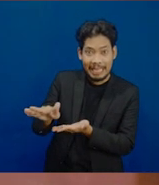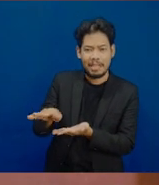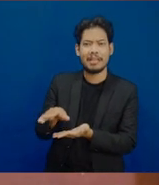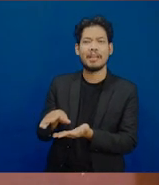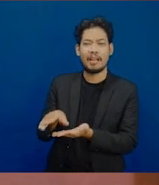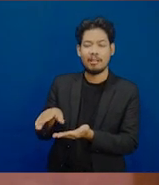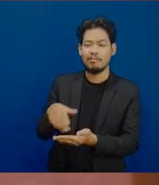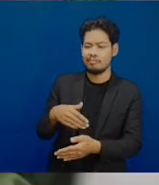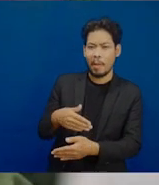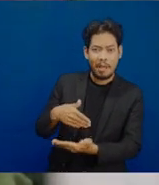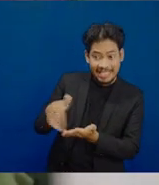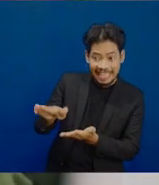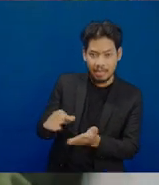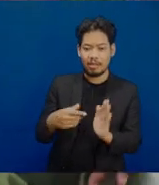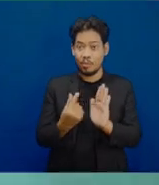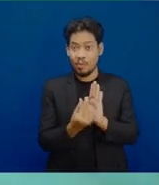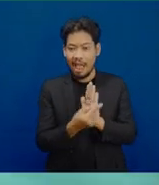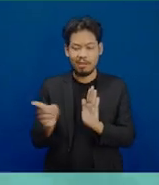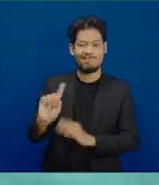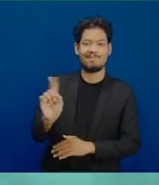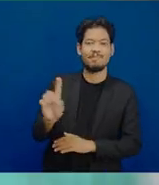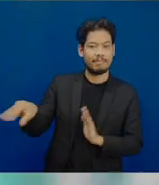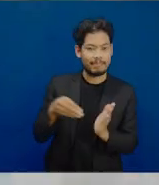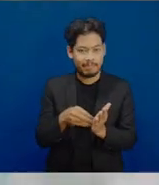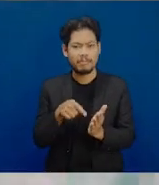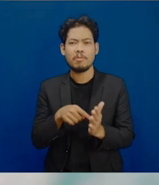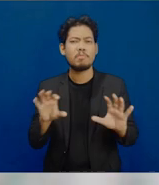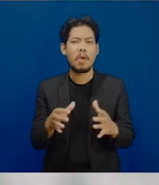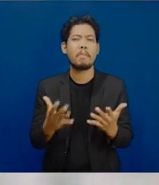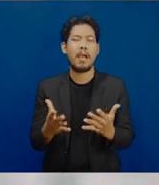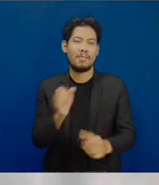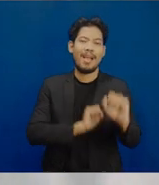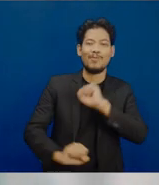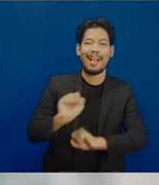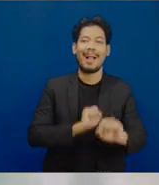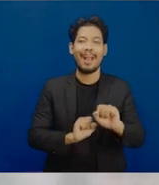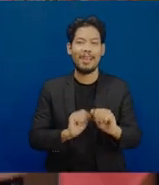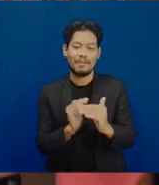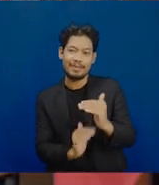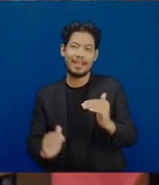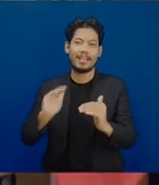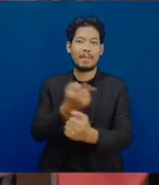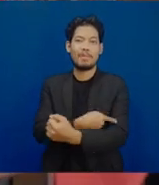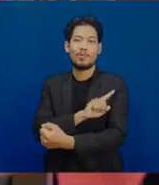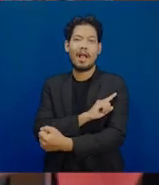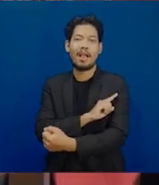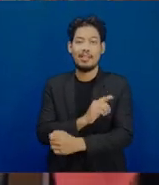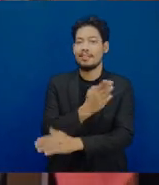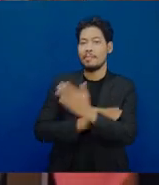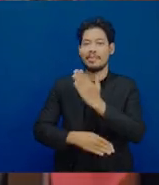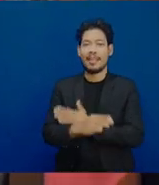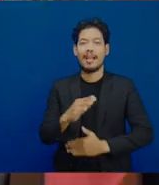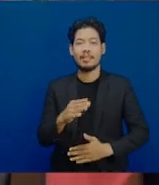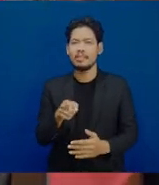termasuk dalam proses pengambilan keputusan pemerintah. Bentuk kegiatannya antara lain adalah penguatan kapasitas